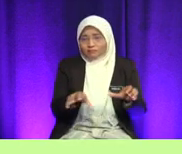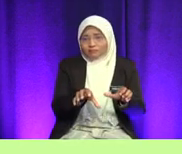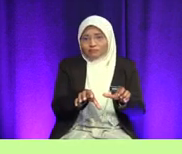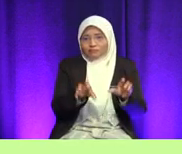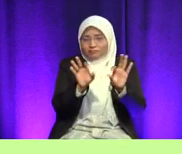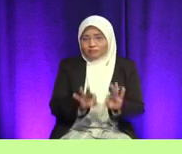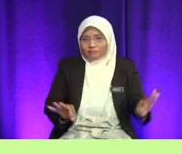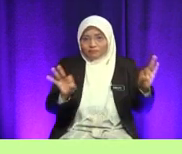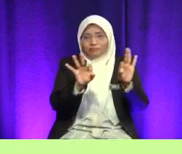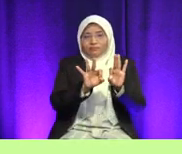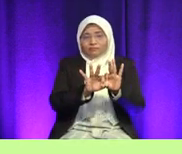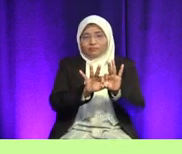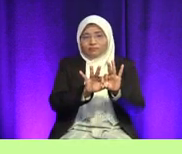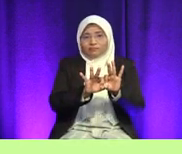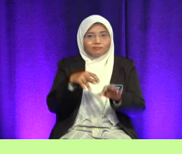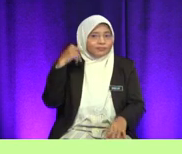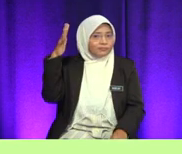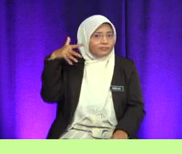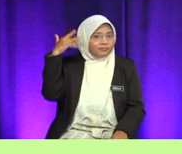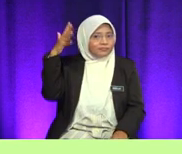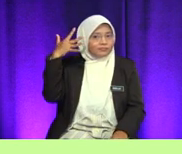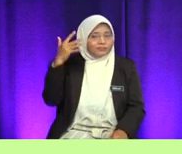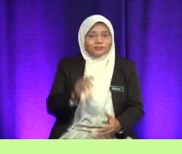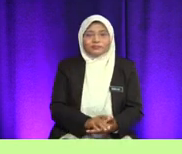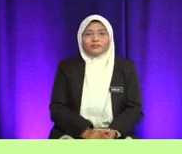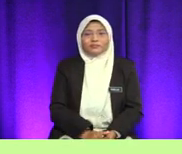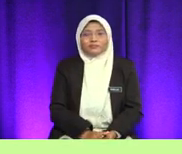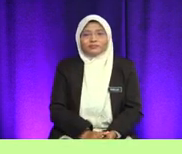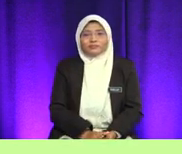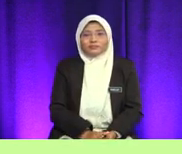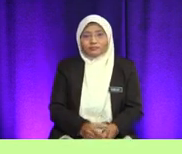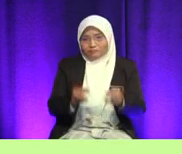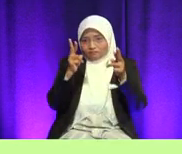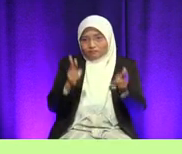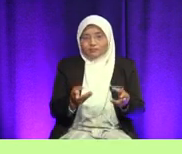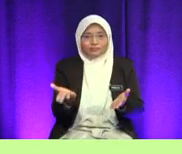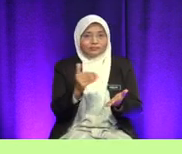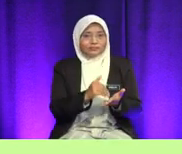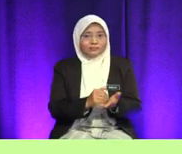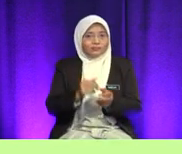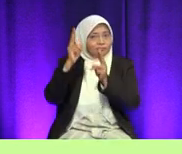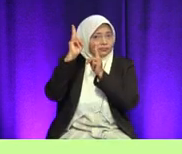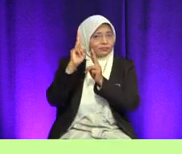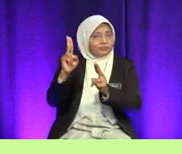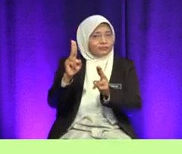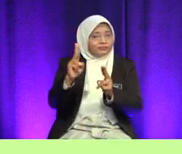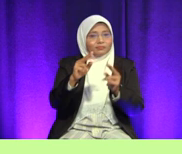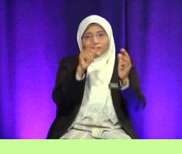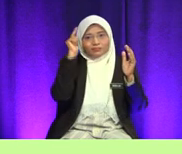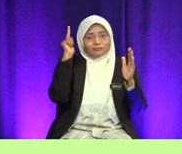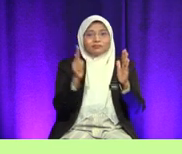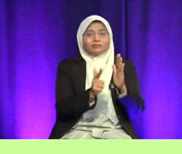memupuk Patriotisme melalui berbagai media rakyat Pulau menghormati lambang negara